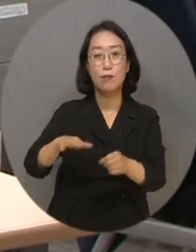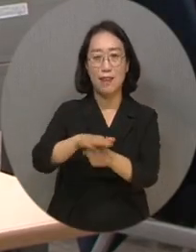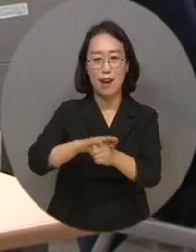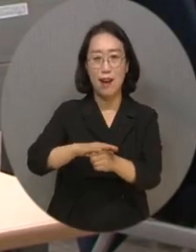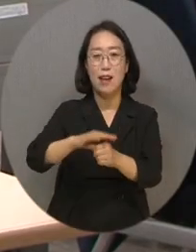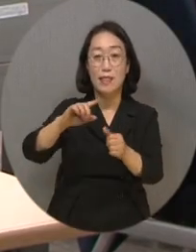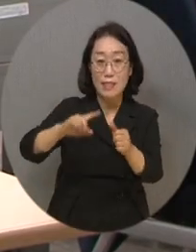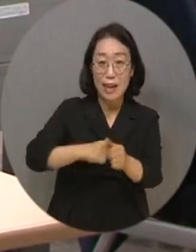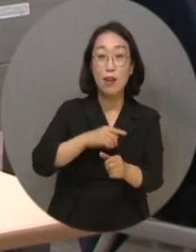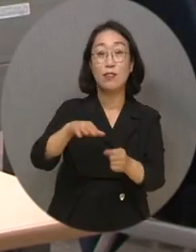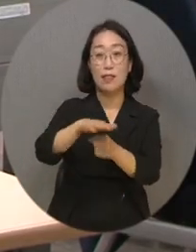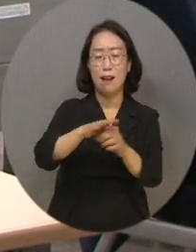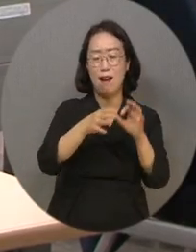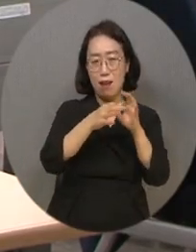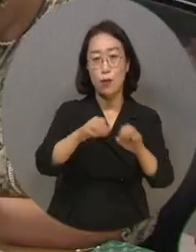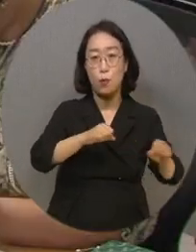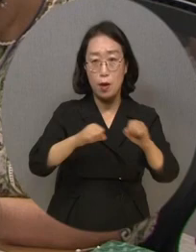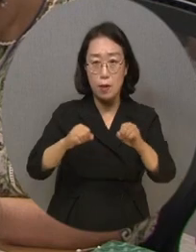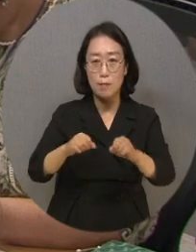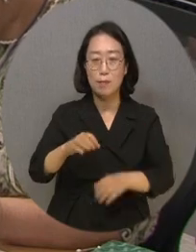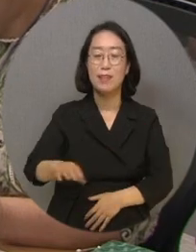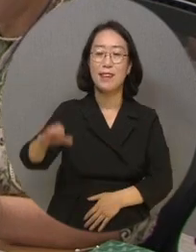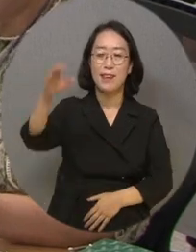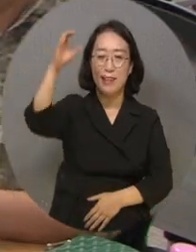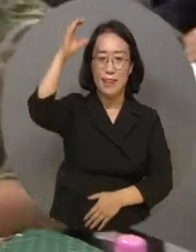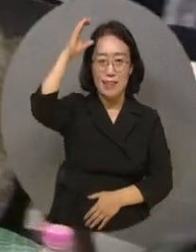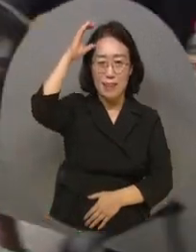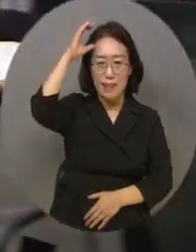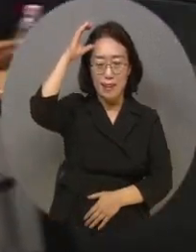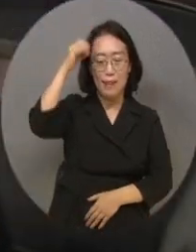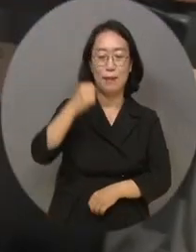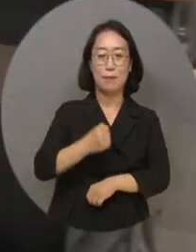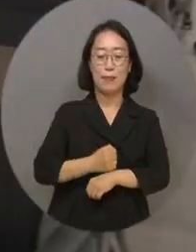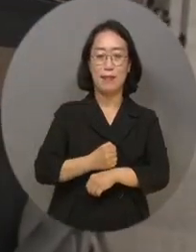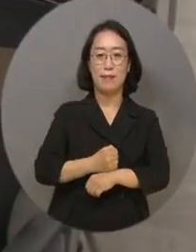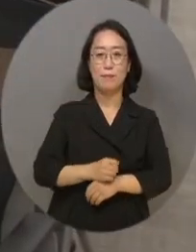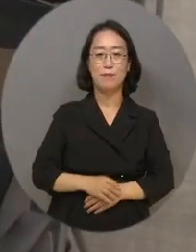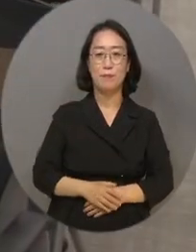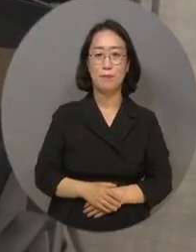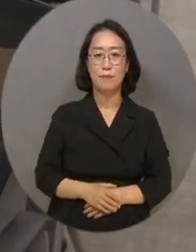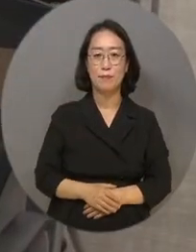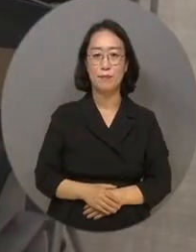자연사랑을 꾸준히 실천해 나갈 수 있기를 기대해봅니다. 복지TV 뉴스 황병영입니다.